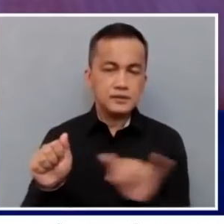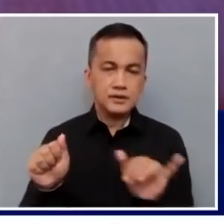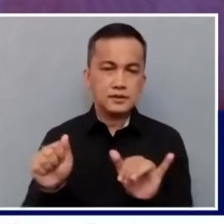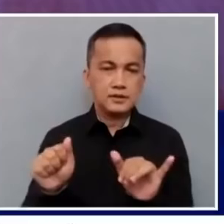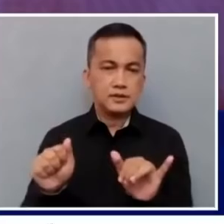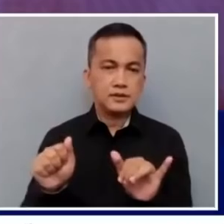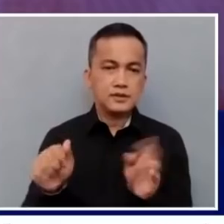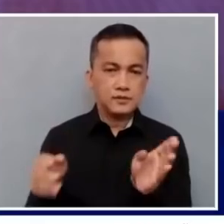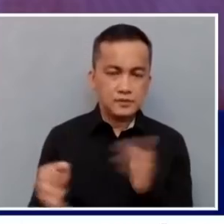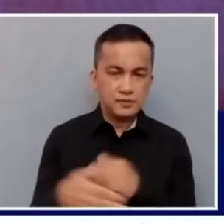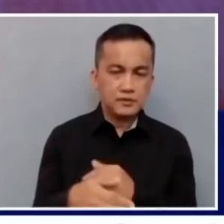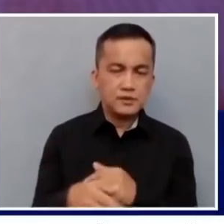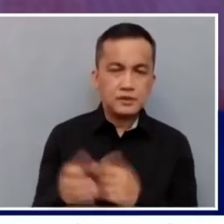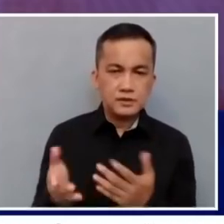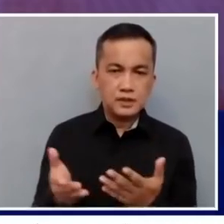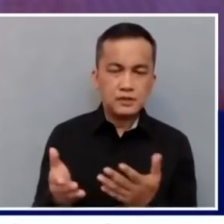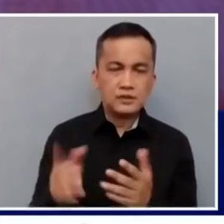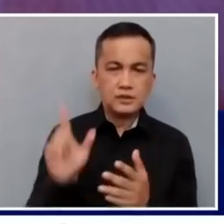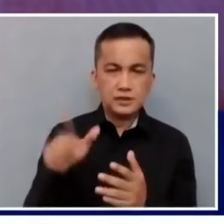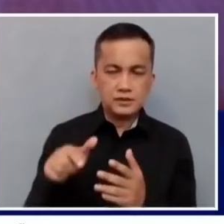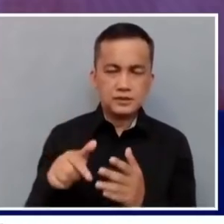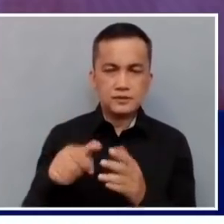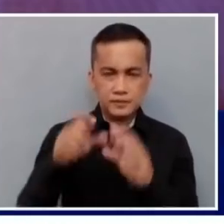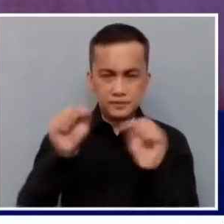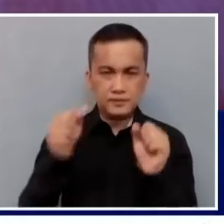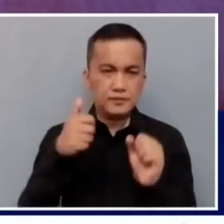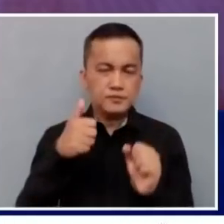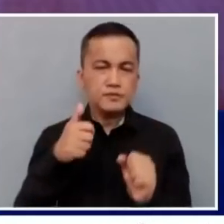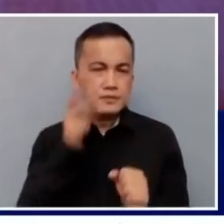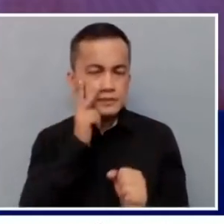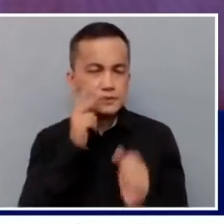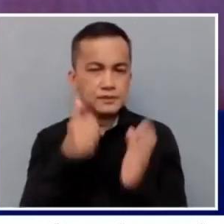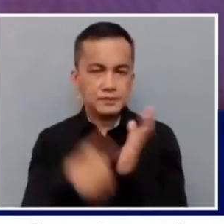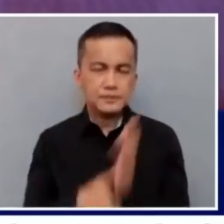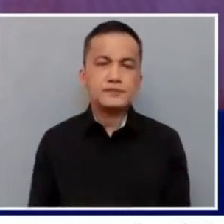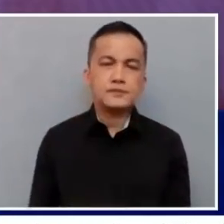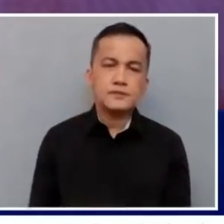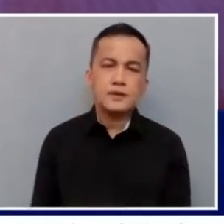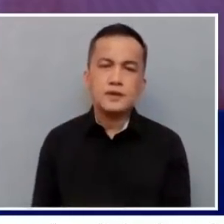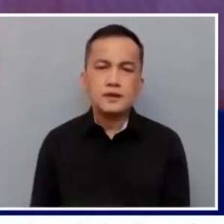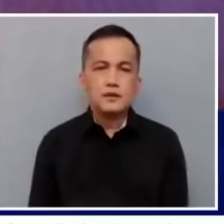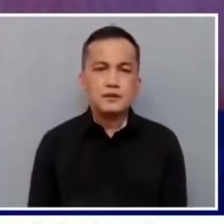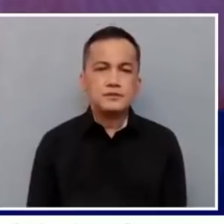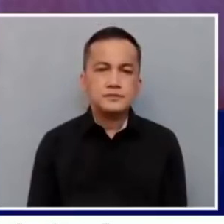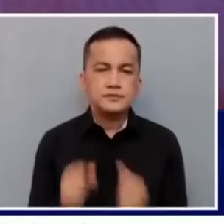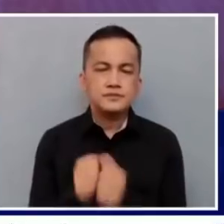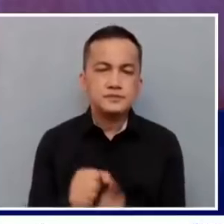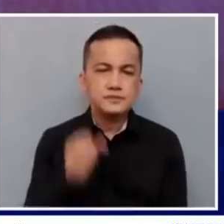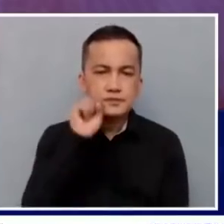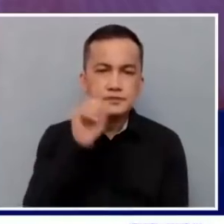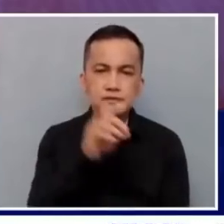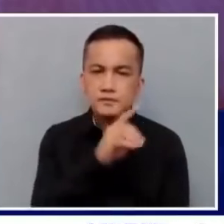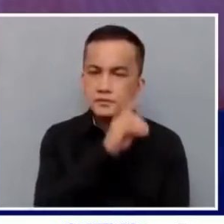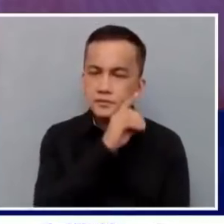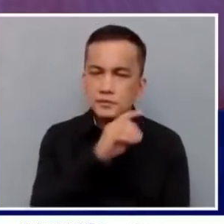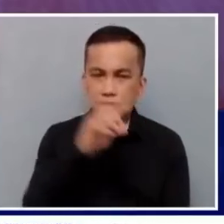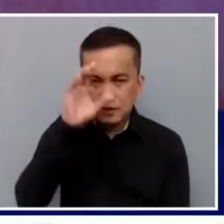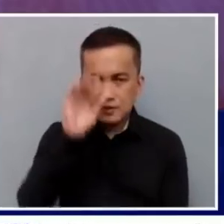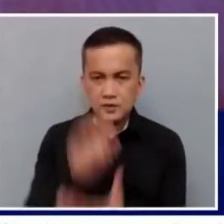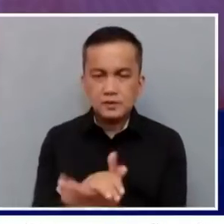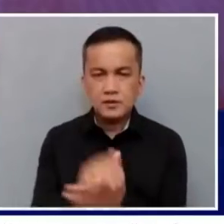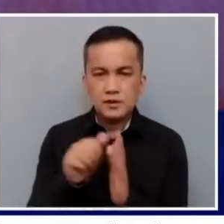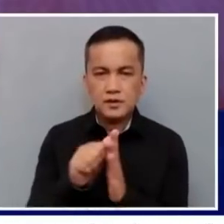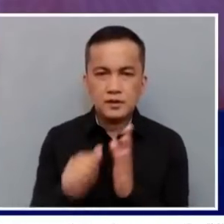kung saan ito mamaya si Pangulong Duterte. Siya, kasama ni Mayor Sara kanina, ang kanyang asawa na si Attorney